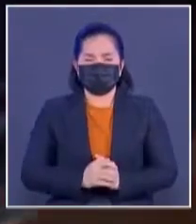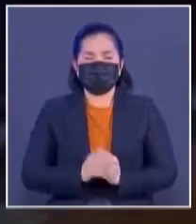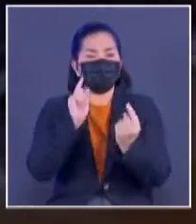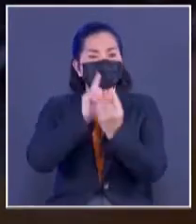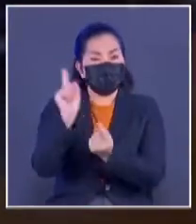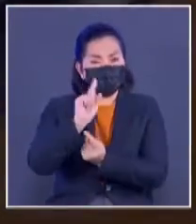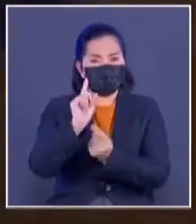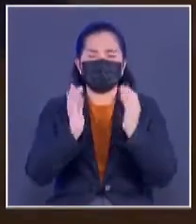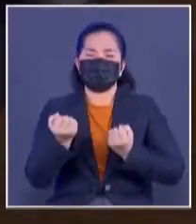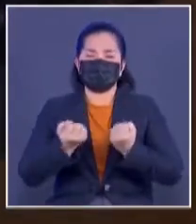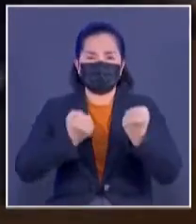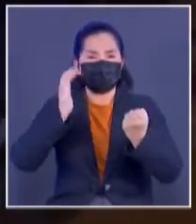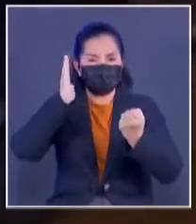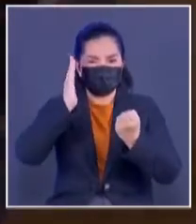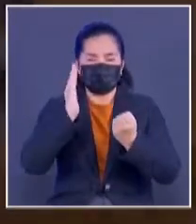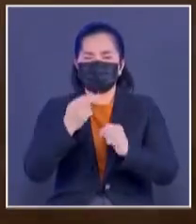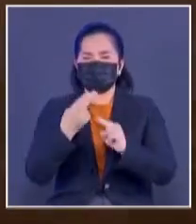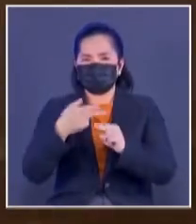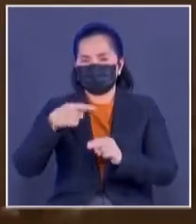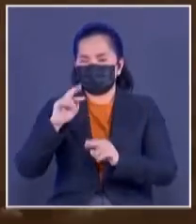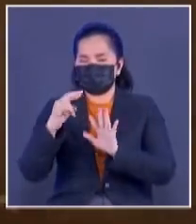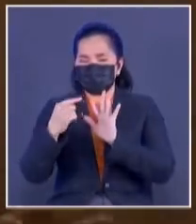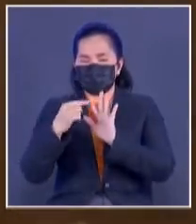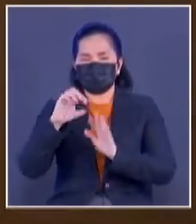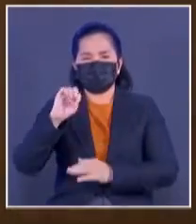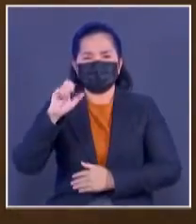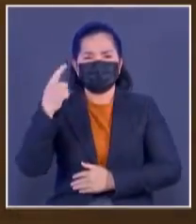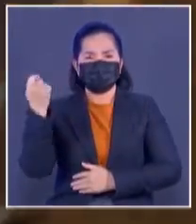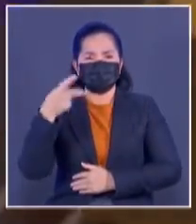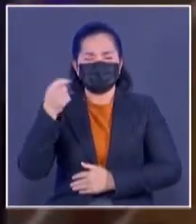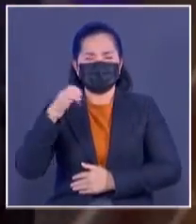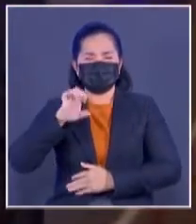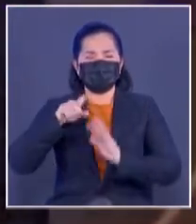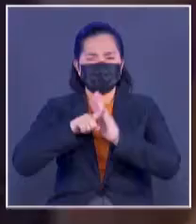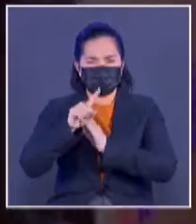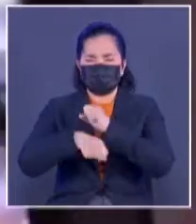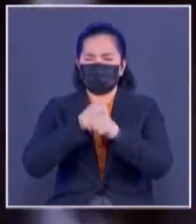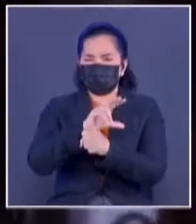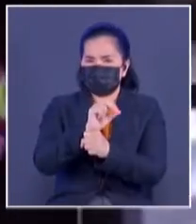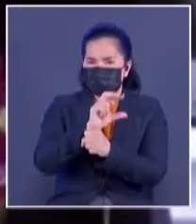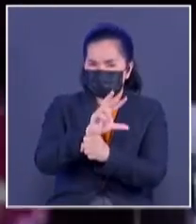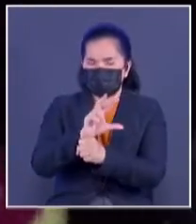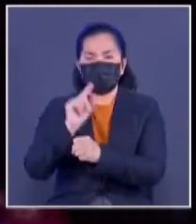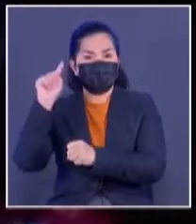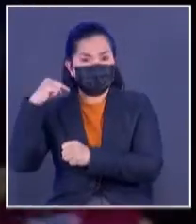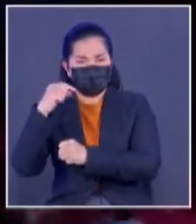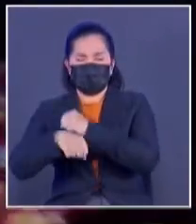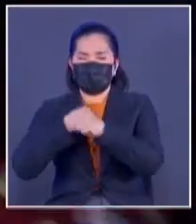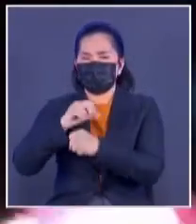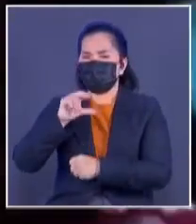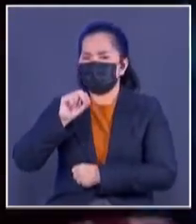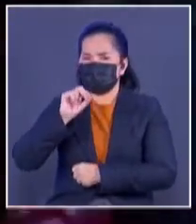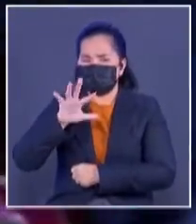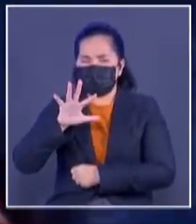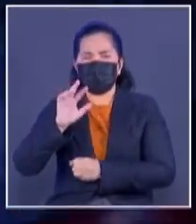าคนขับรถคันนี้คือนายประสิทธิ์ฮะนายประสิทธิ์อายุ33ปีและนางสาวน้ำทิพย์อายุ35ปีเดินท